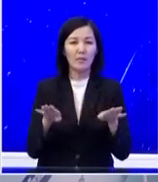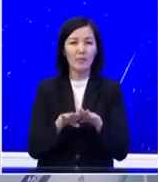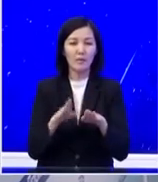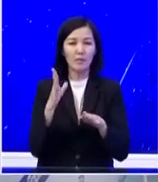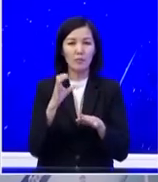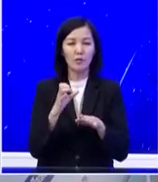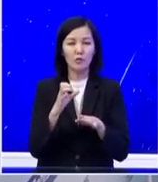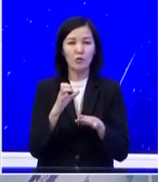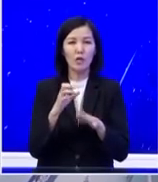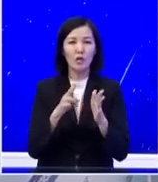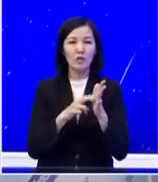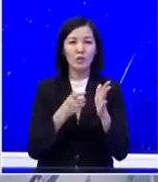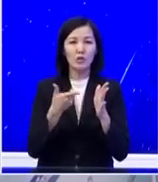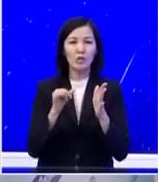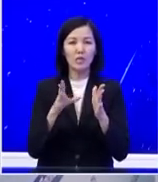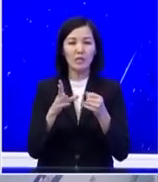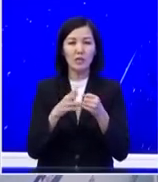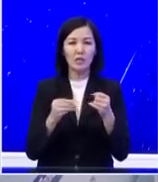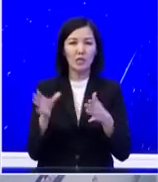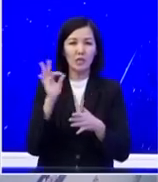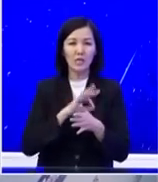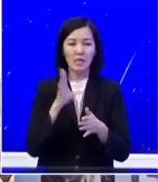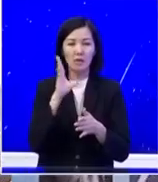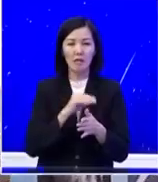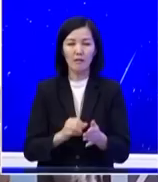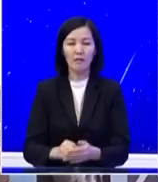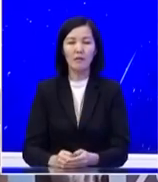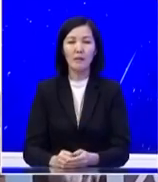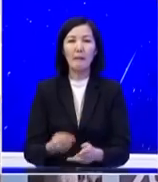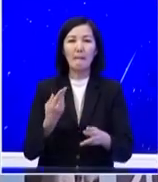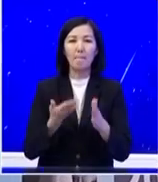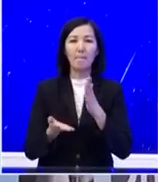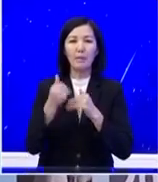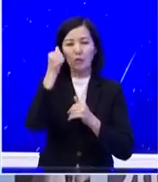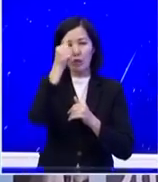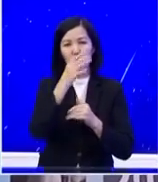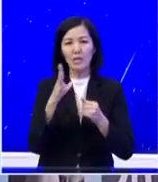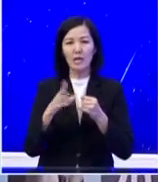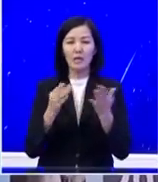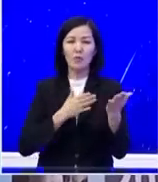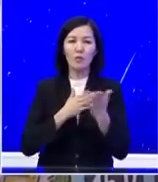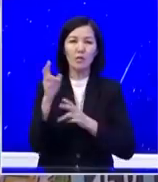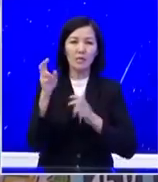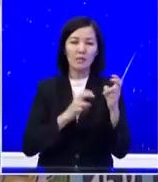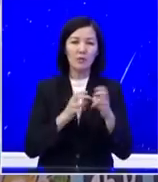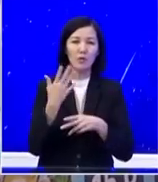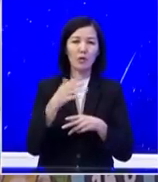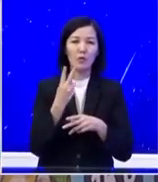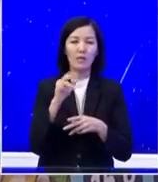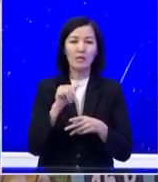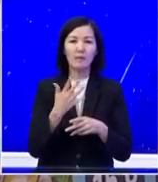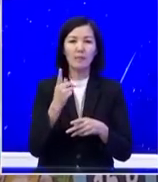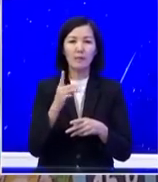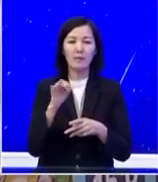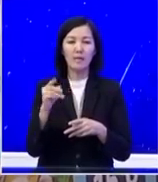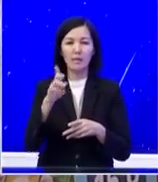500 немесе 700 гектар жерді игер алады. Былтыр облыстағы агроөнеркәсіп кешеніне 52,1 миллиард теңге мемлекеттік